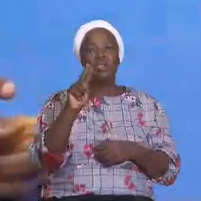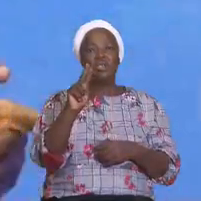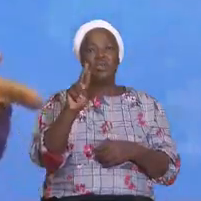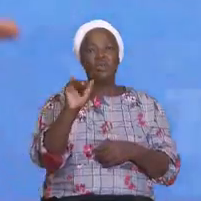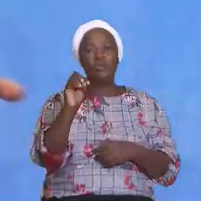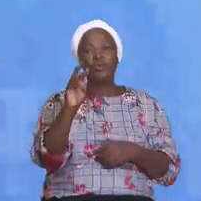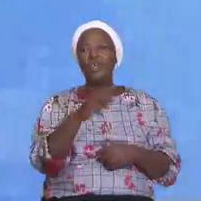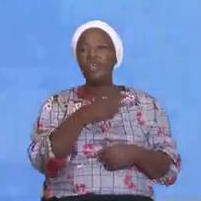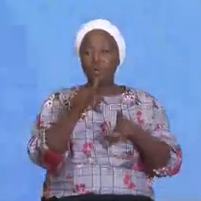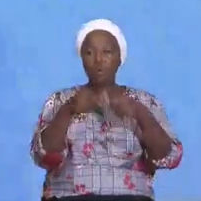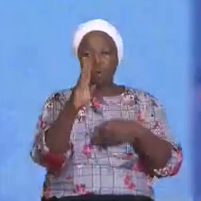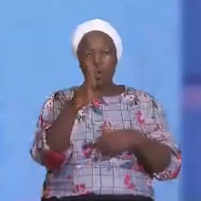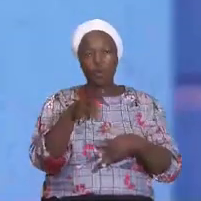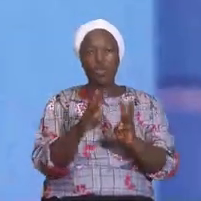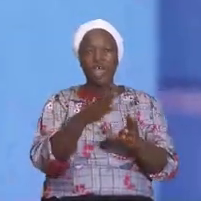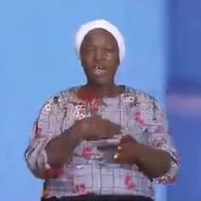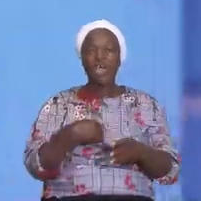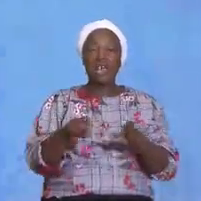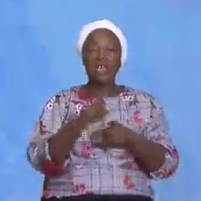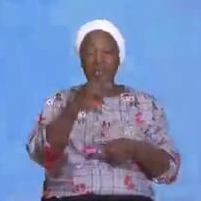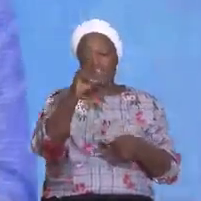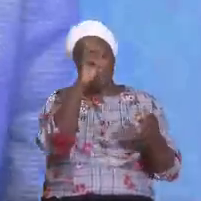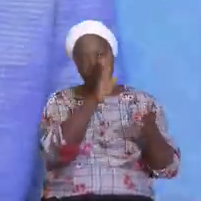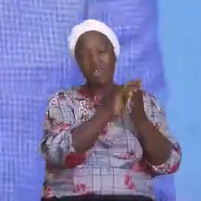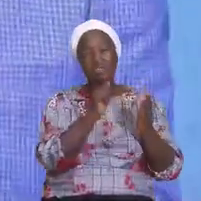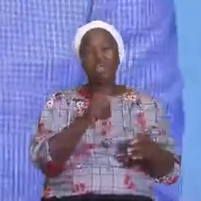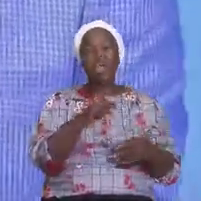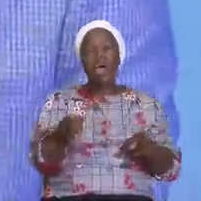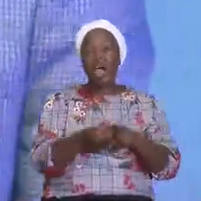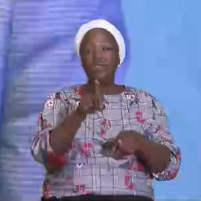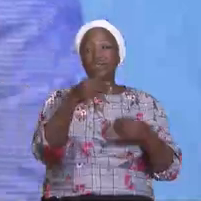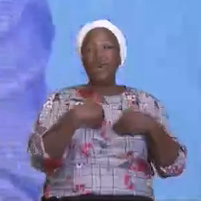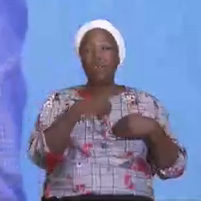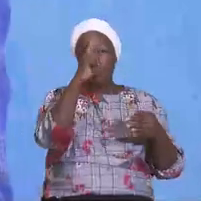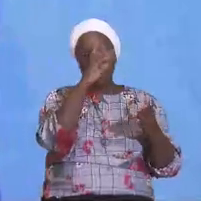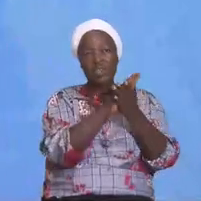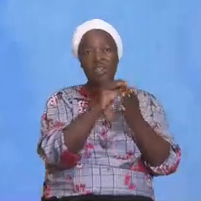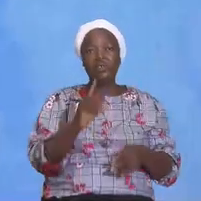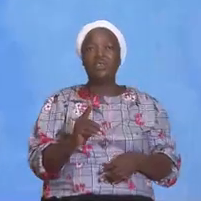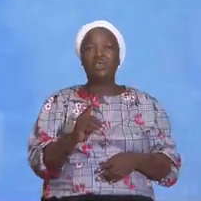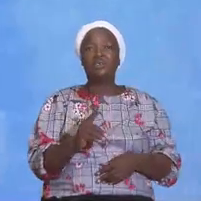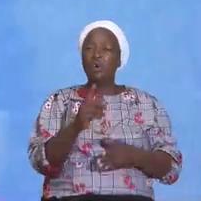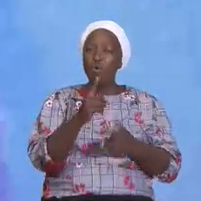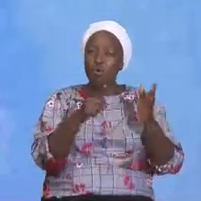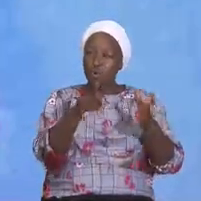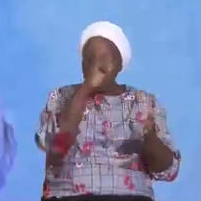Verset 13. Puis Jésus dit au centenier, va, qu'il te soit fait selon ta foi.